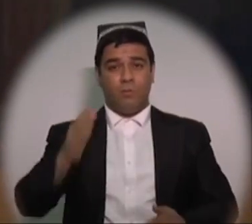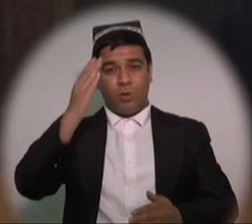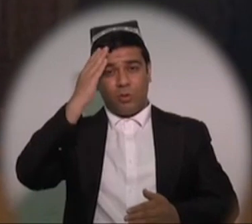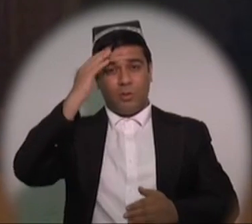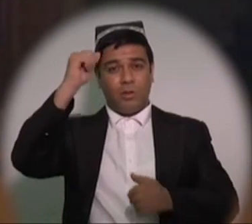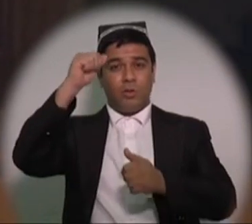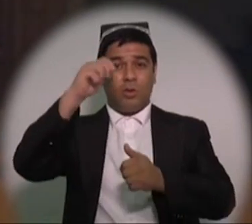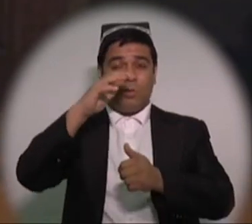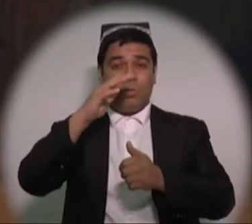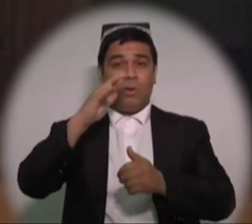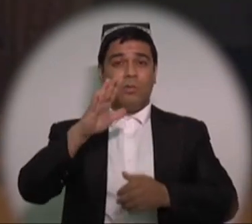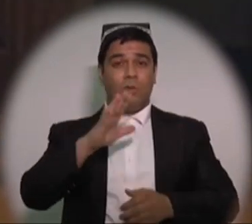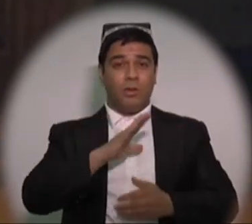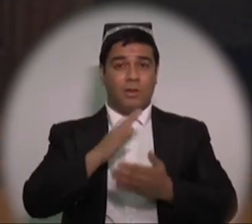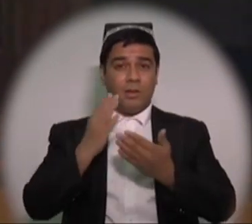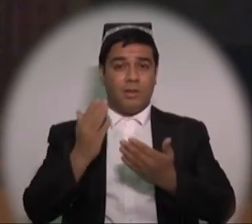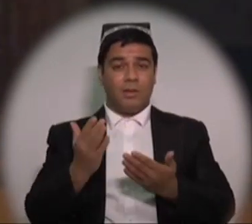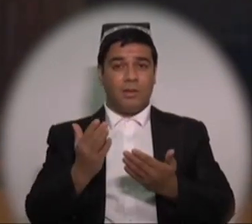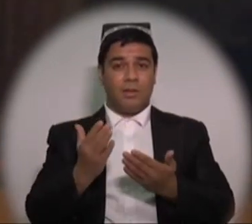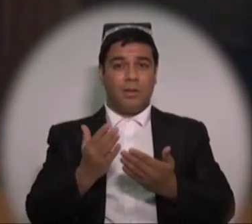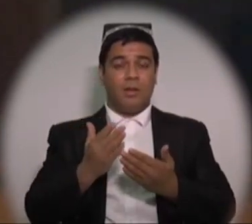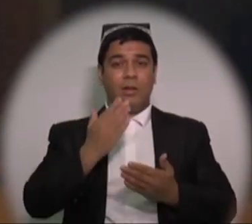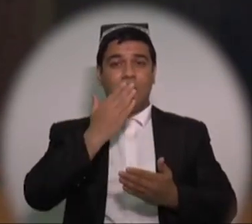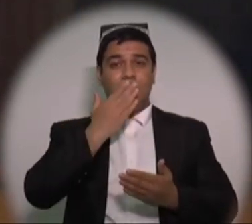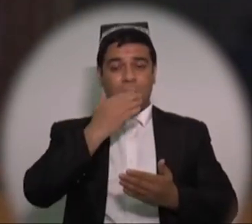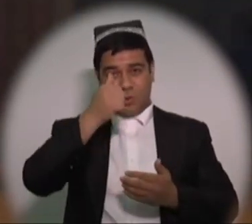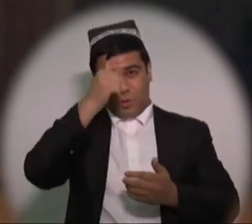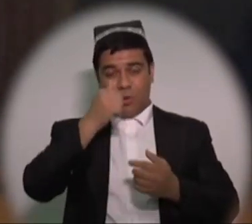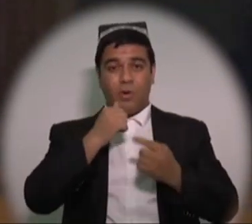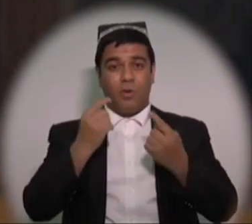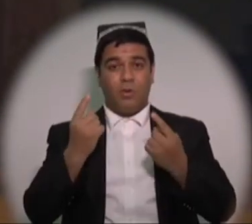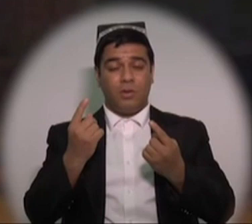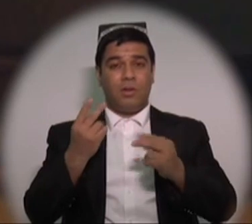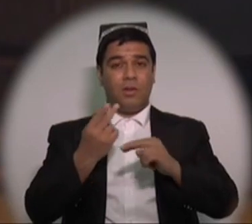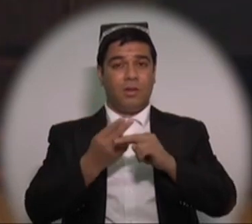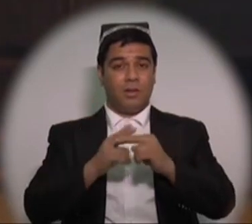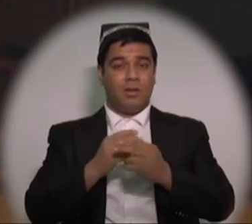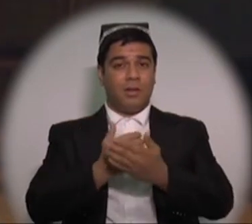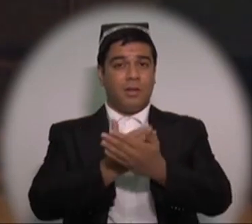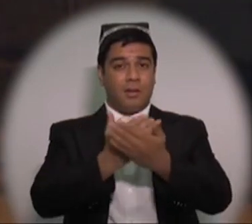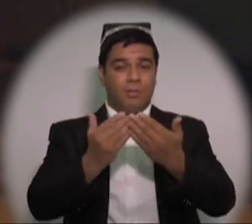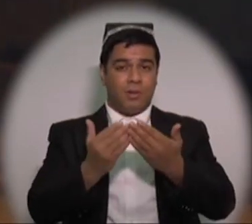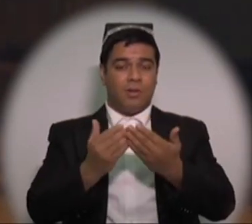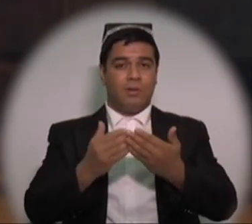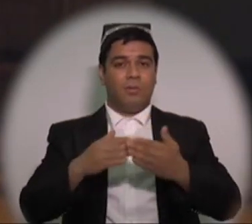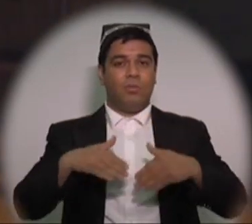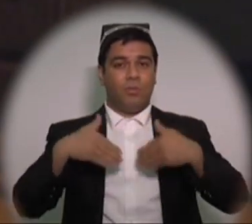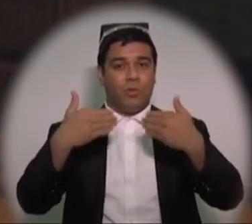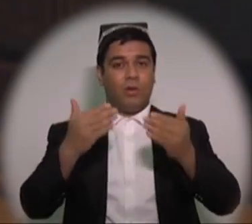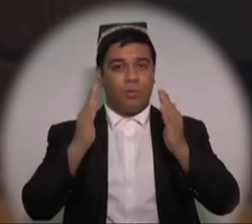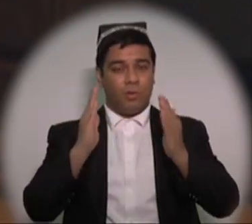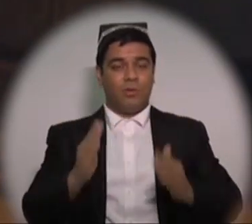başımızda sayaban bulup durgan Ramazan-ı Şerif ayını barchamizga muborak